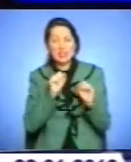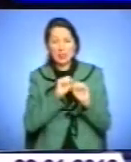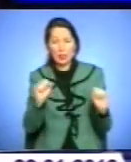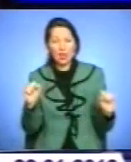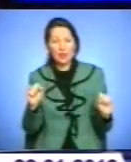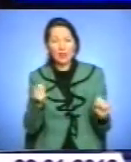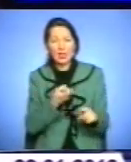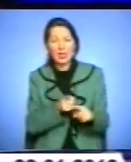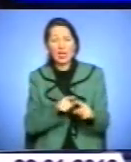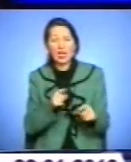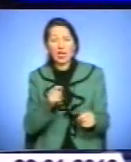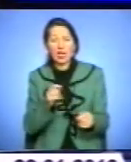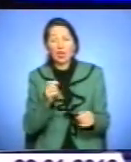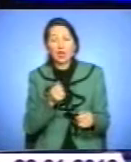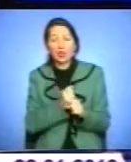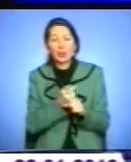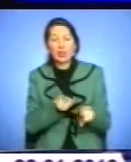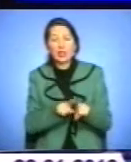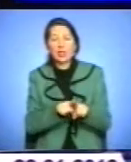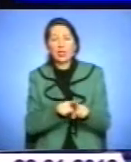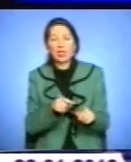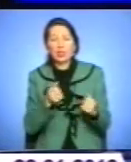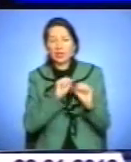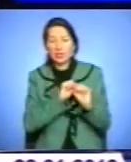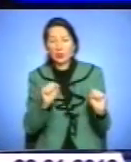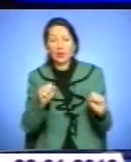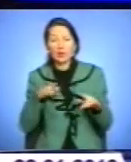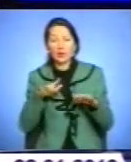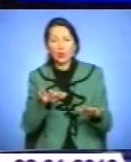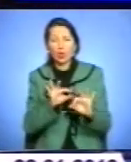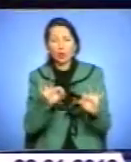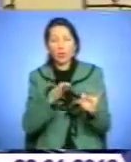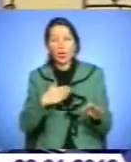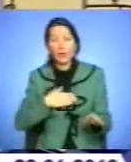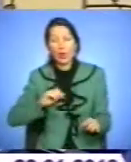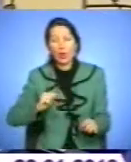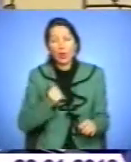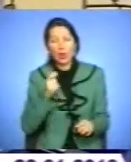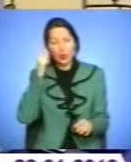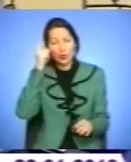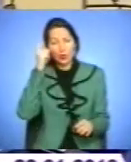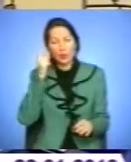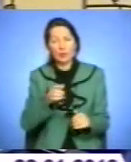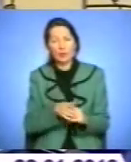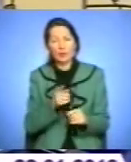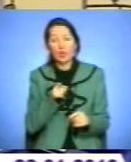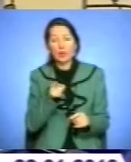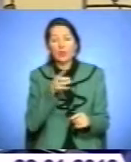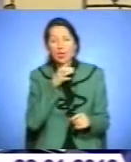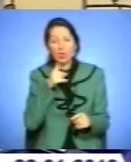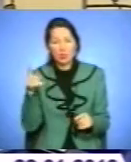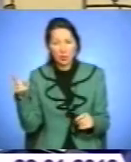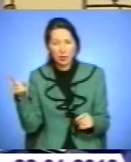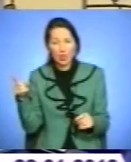відчайдушно-героїчний вчинок, розповідає мій колега із Чорткова Роман Островський. Здійснили, то їх нічого не в часи